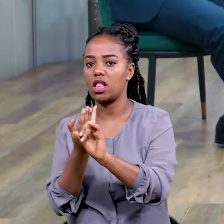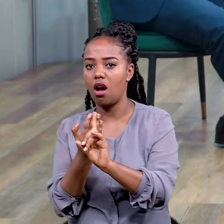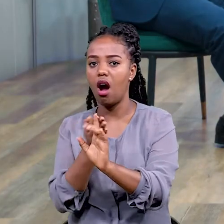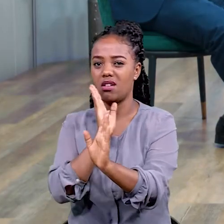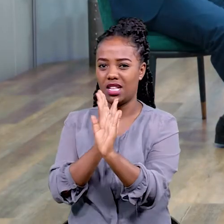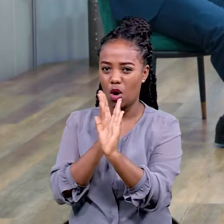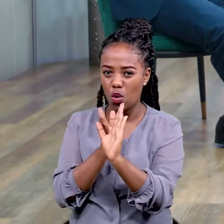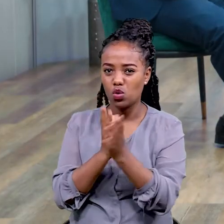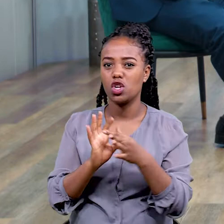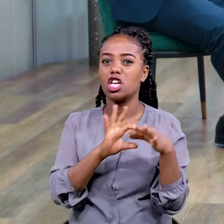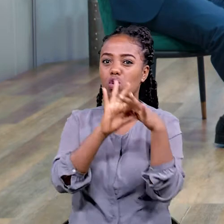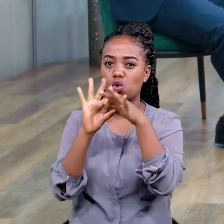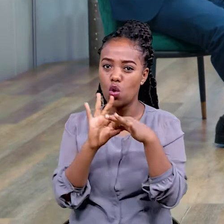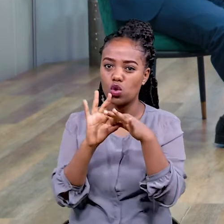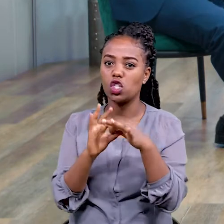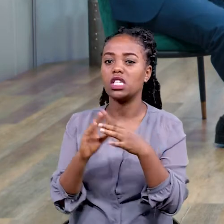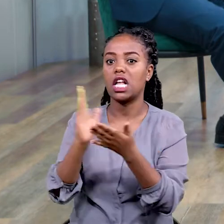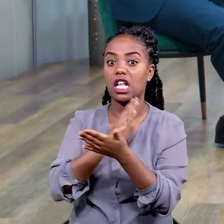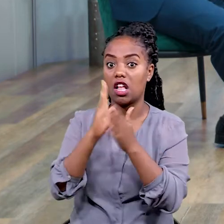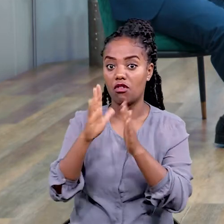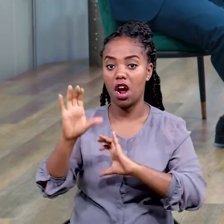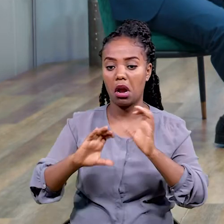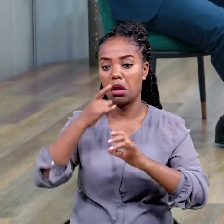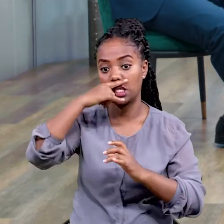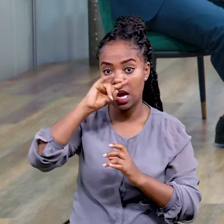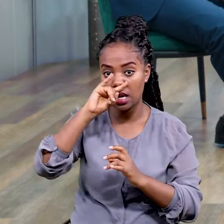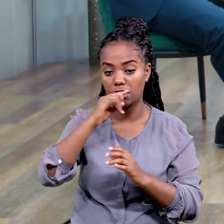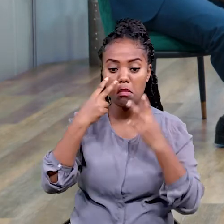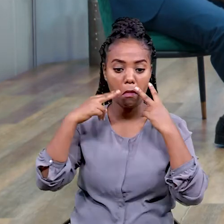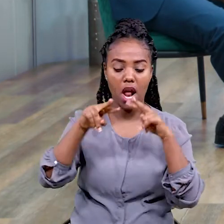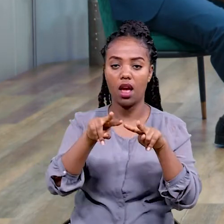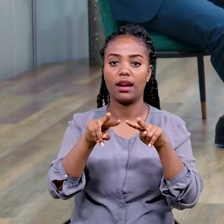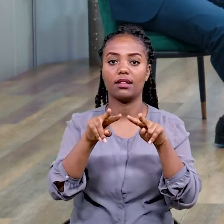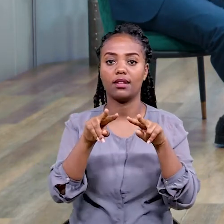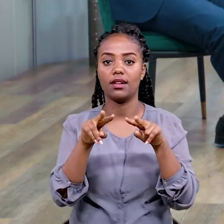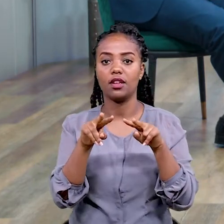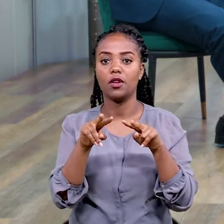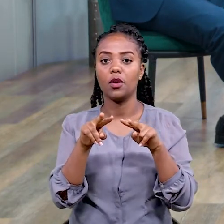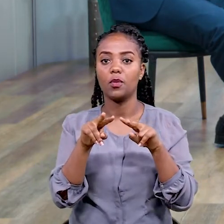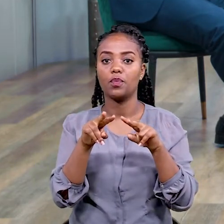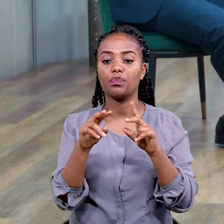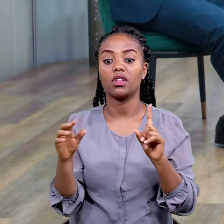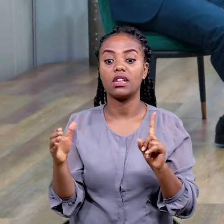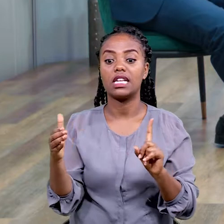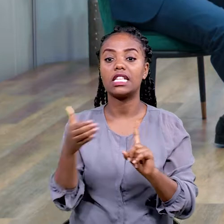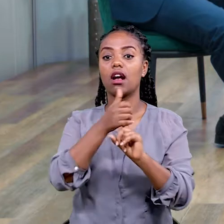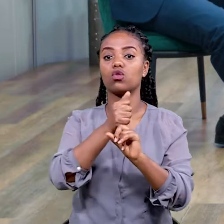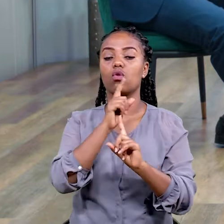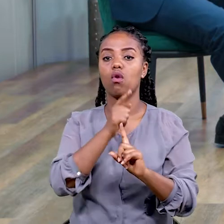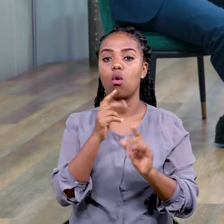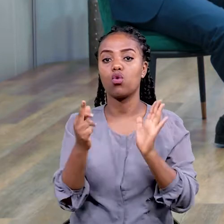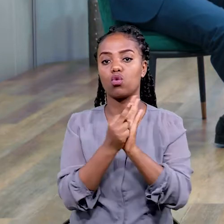ሁኔታ ሳይኮሎጂስቶችን፣ ሶሻሎጂስቶችን እያሳተፈን ህጻናትን የሚመለከት እንድንይዛቸው ነው